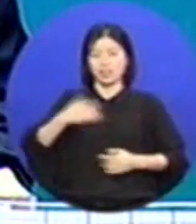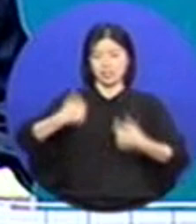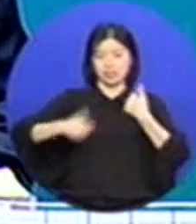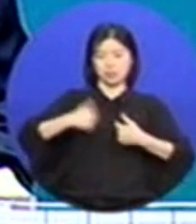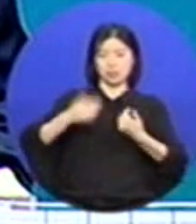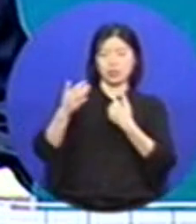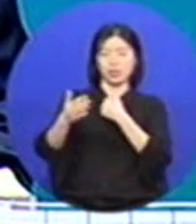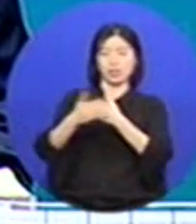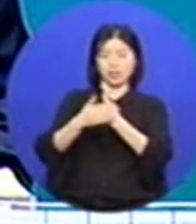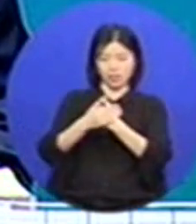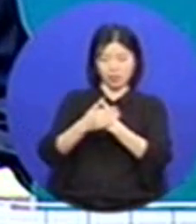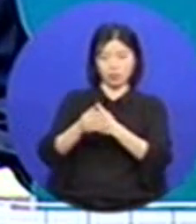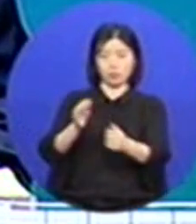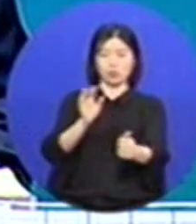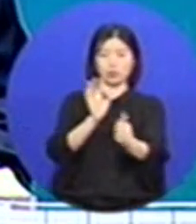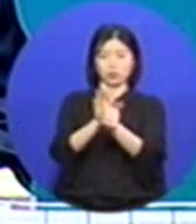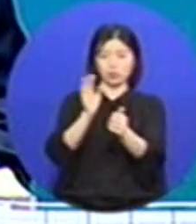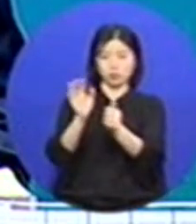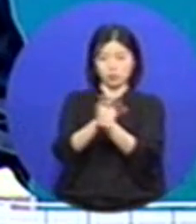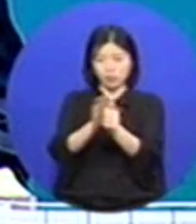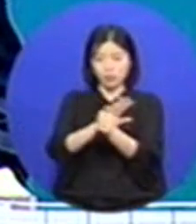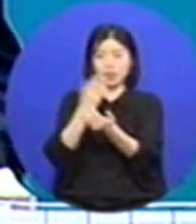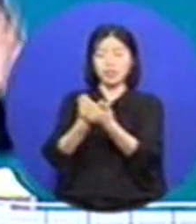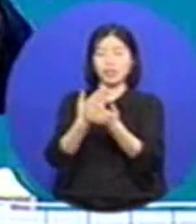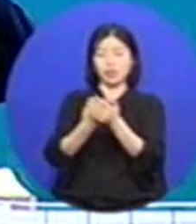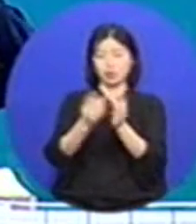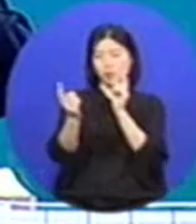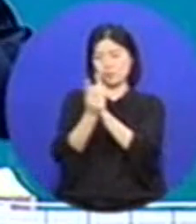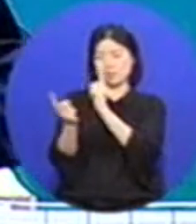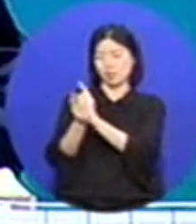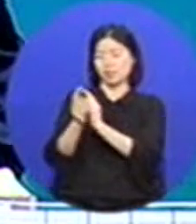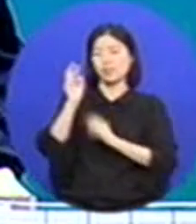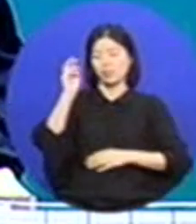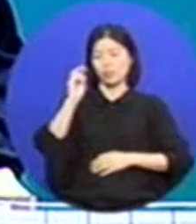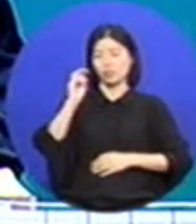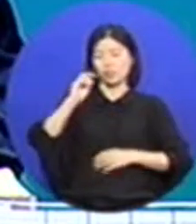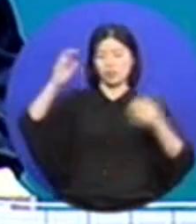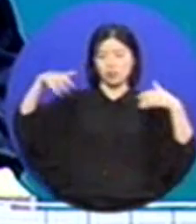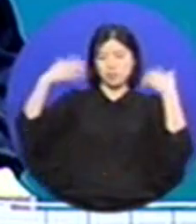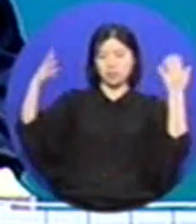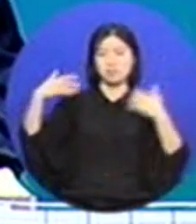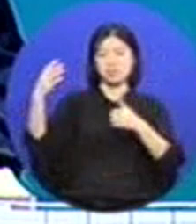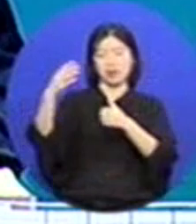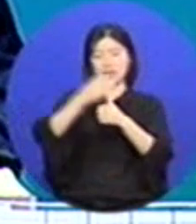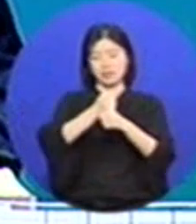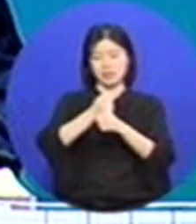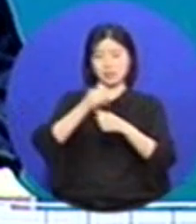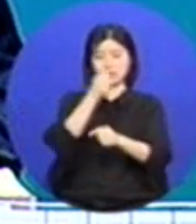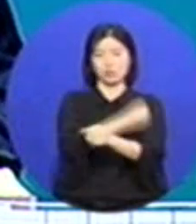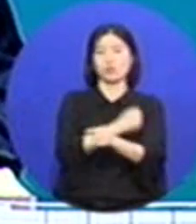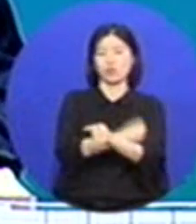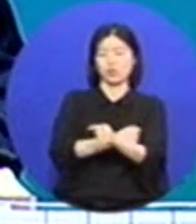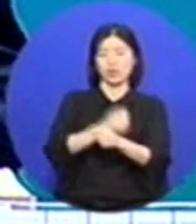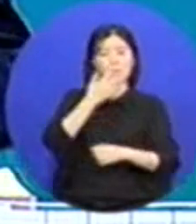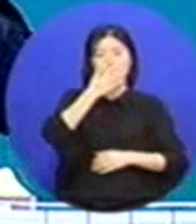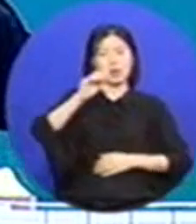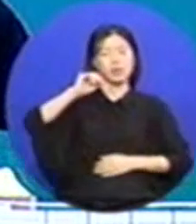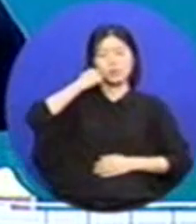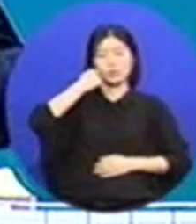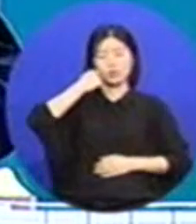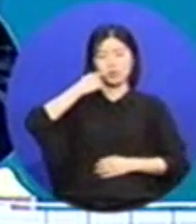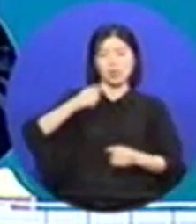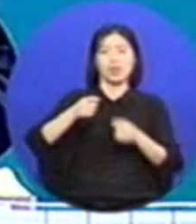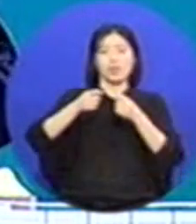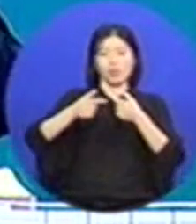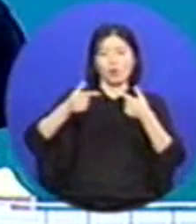달라고 근데 그건 바람 잡는 수 거에요 돼지도 않아요 점점 더